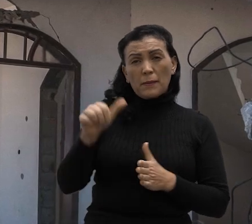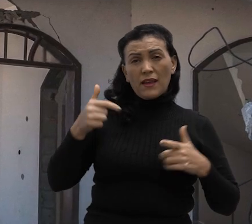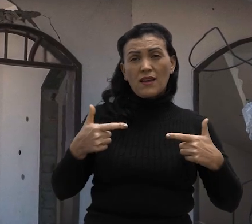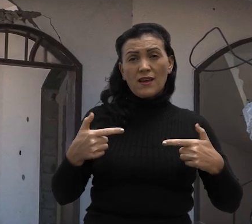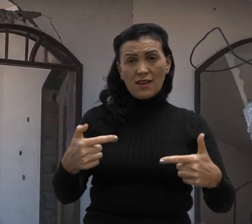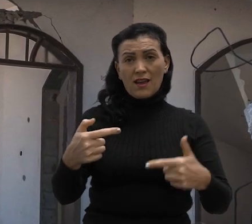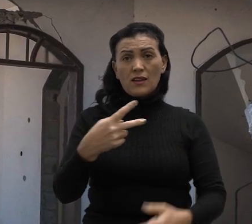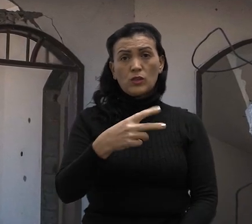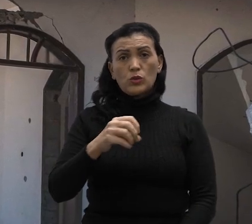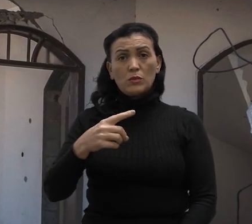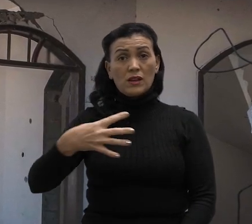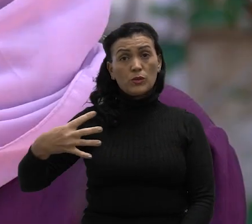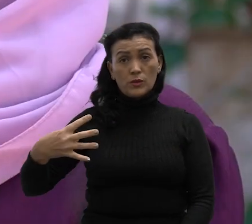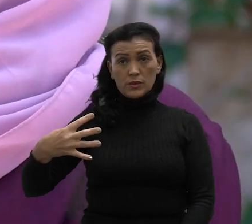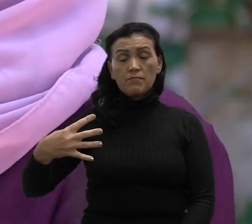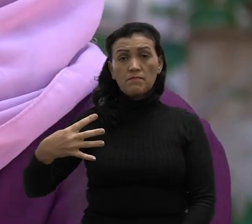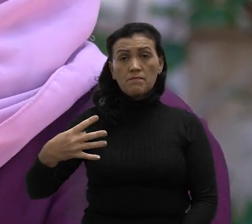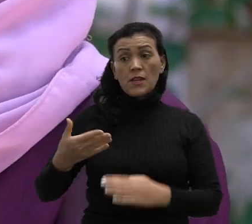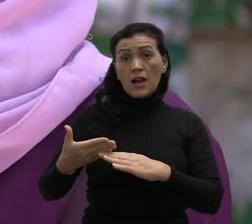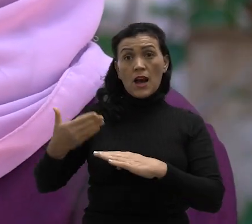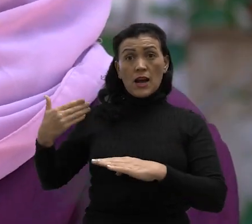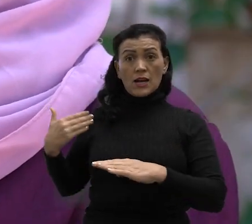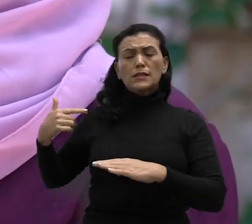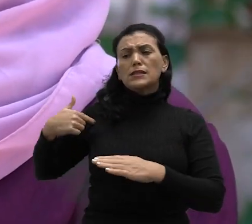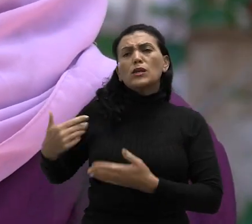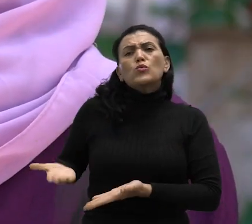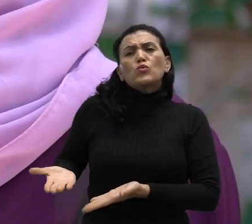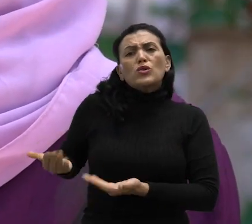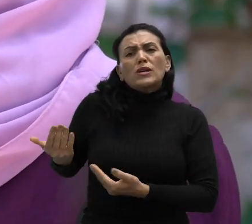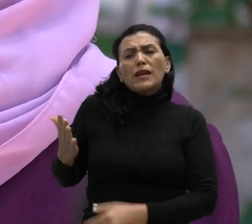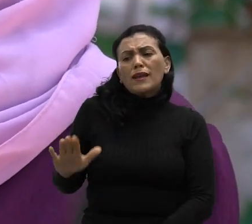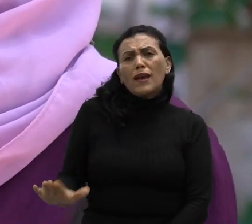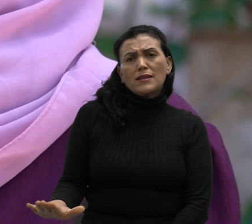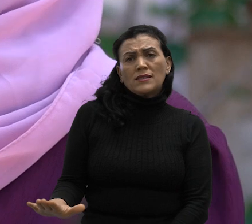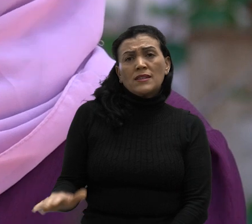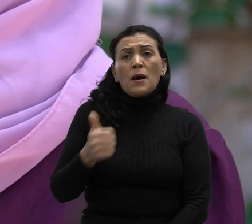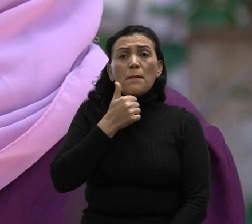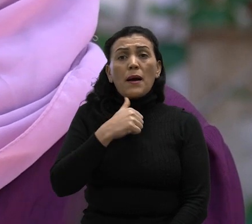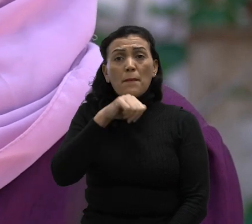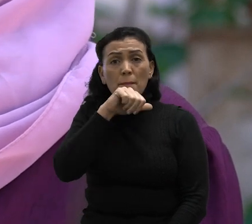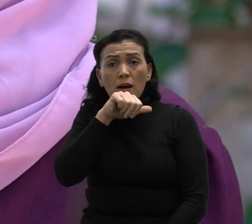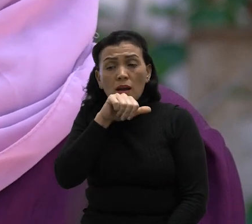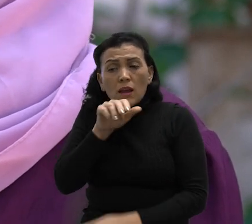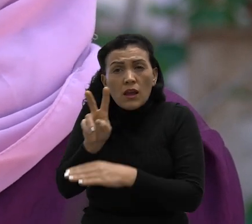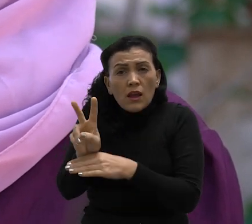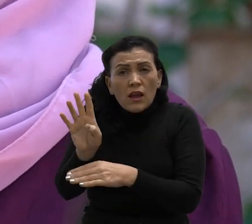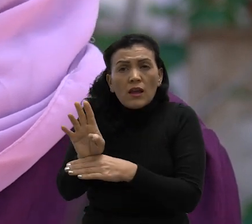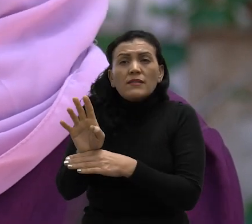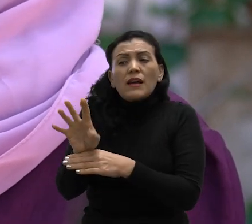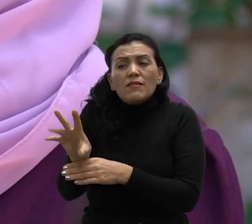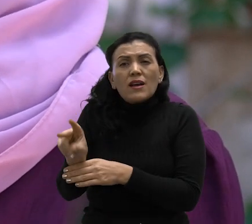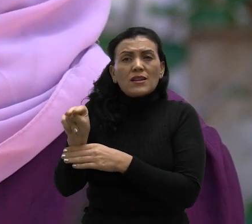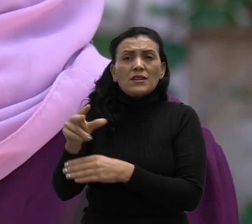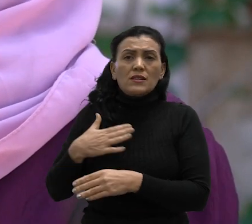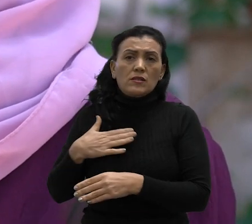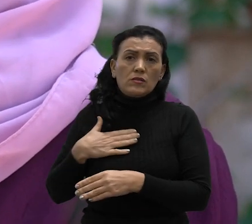وقتش انا وعيت تقريبا من 2014، لكن من قبل يعني كنت صغيره ما كنتش عارفه انه مثلا خلص امي كانت تواسينا في اي شغله، ممكن كانت تضحك علينا، ما